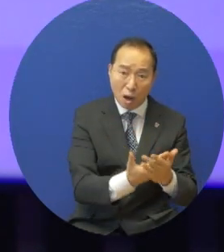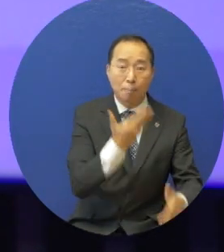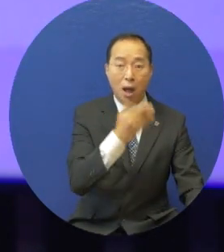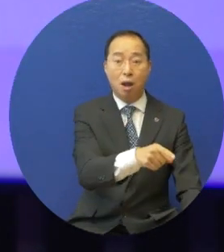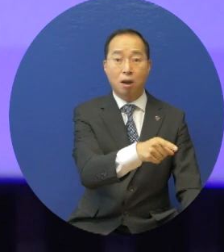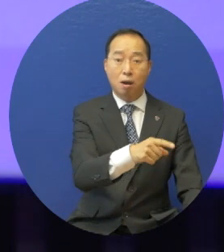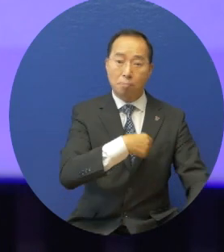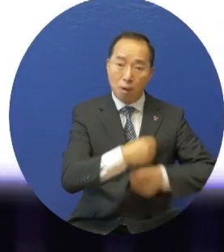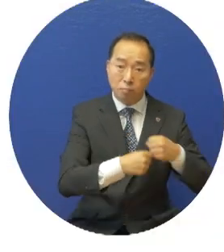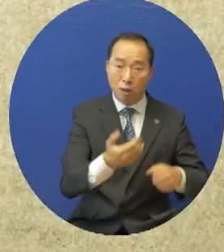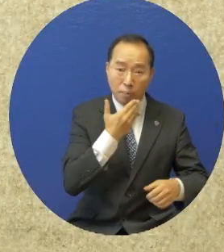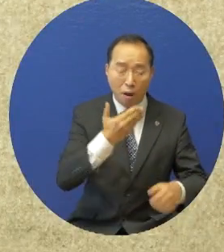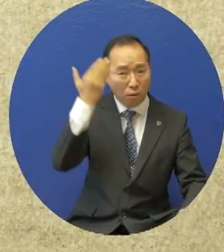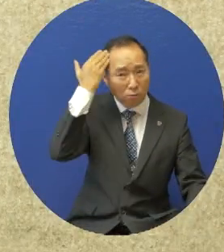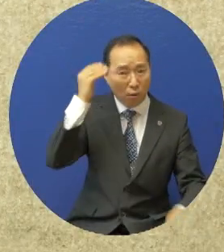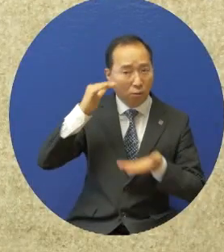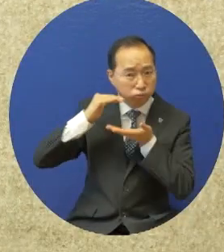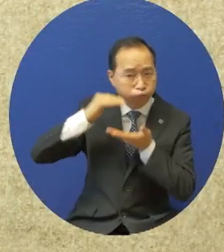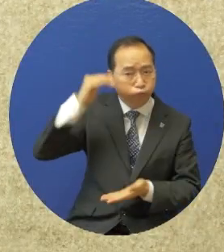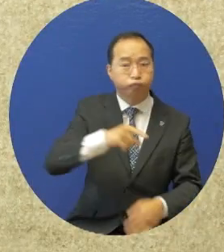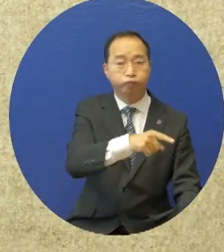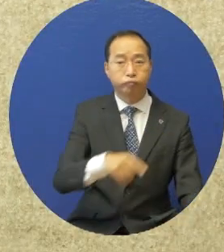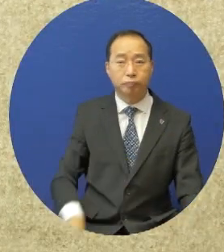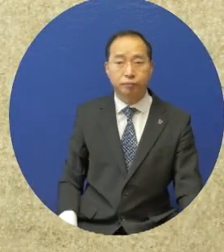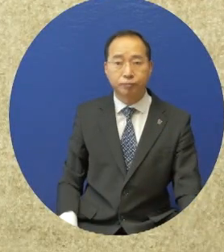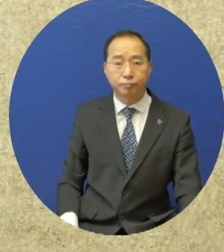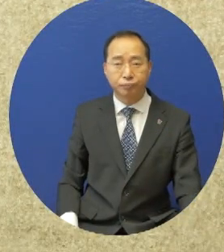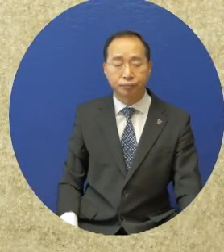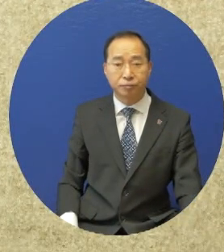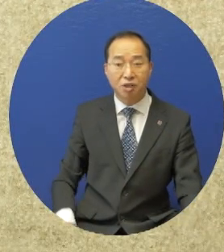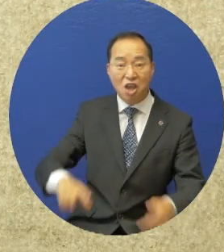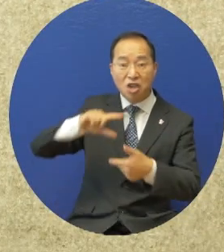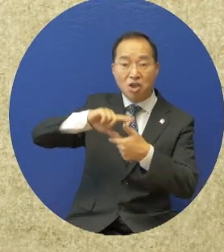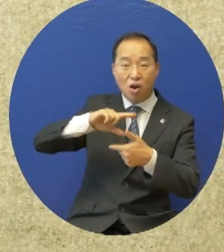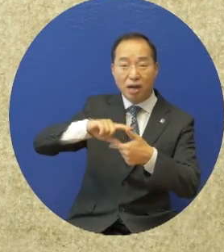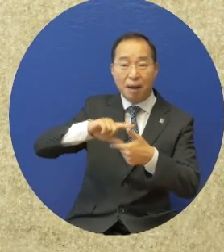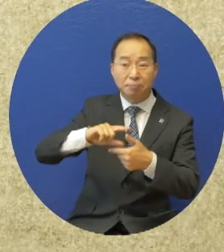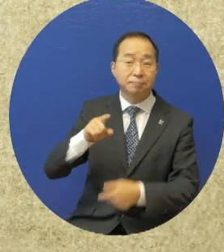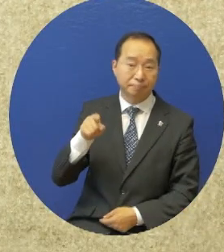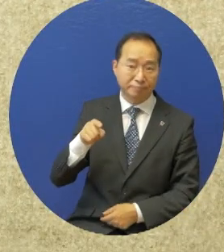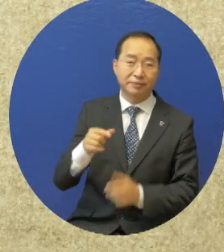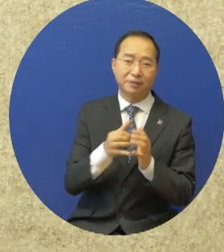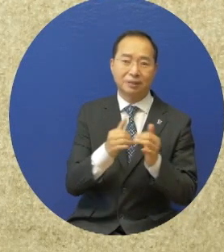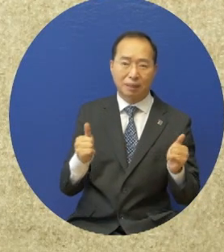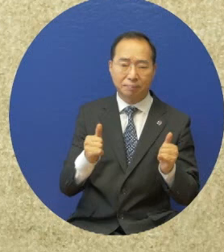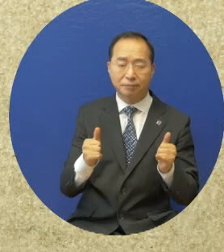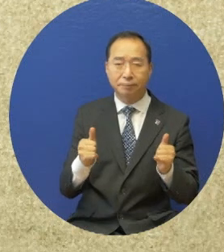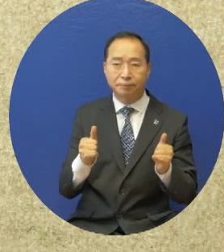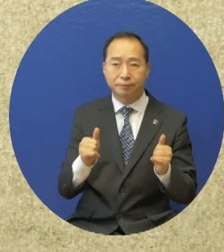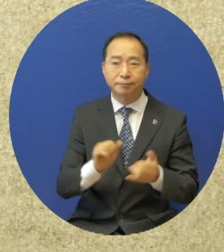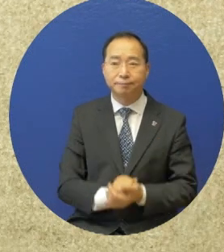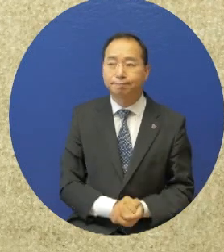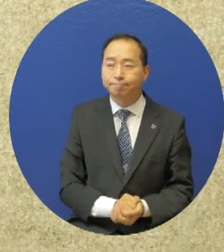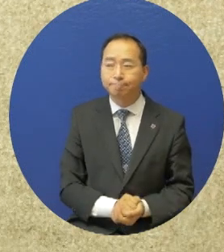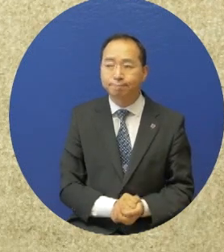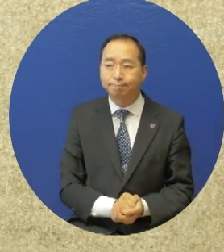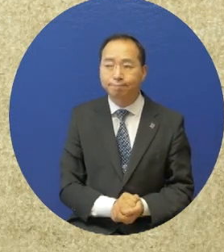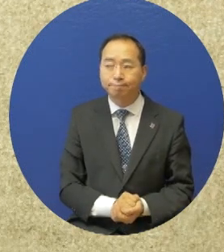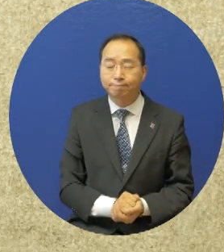마음대로 조절을 했던 거죠. 유광억은 경남 합천군 사람이다. 시를 대강할 줄